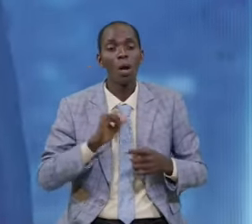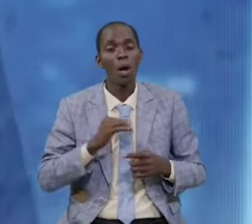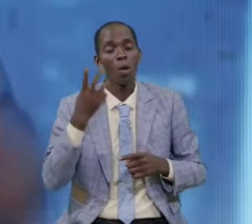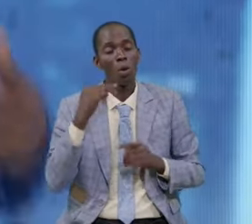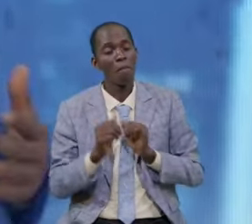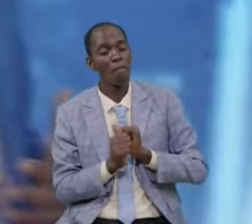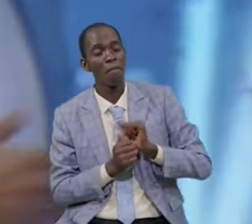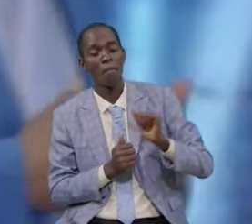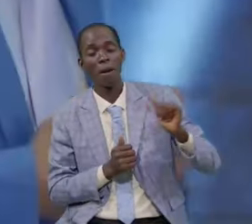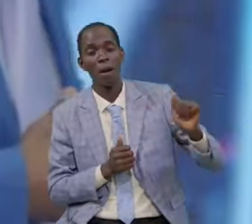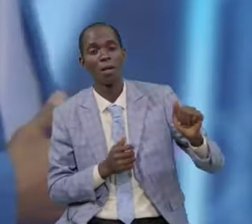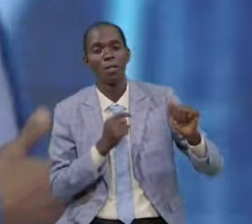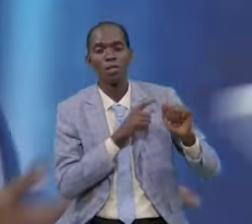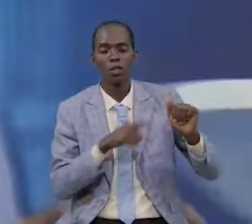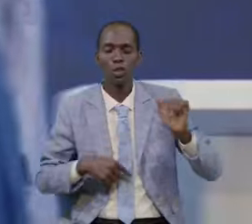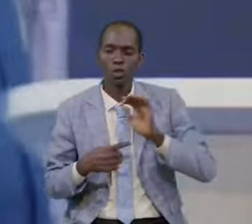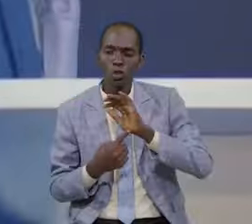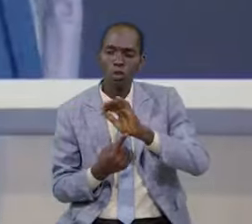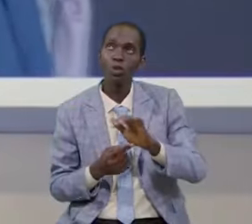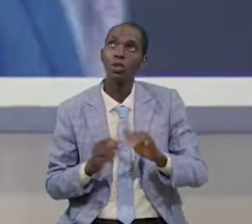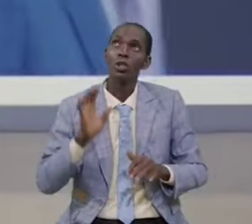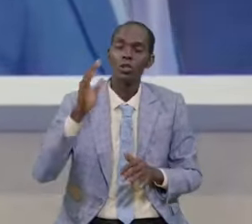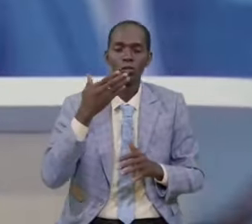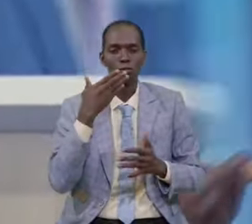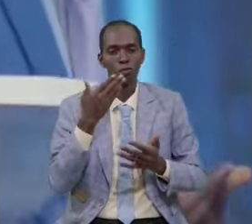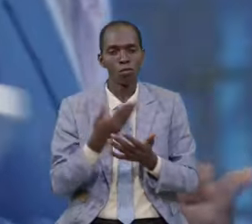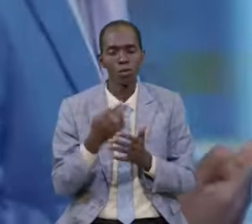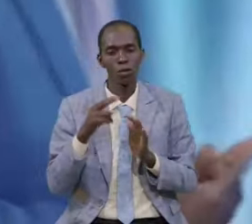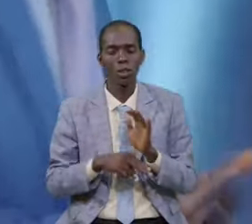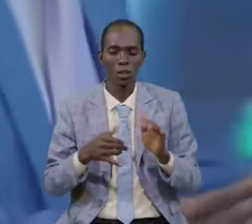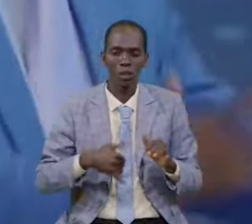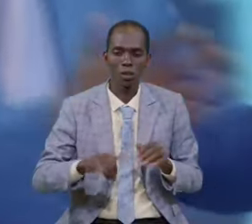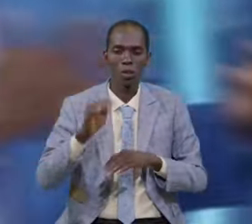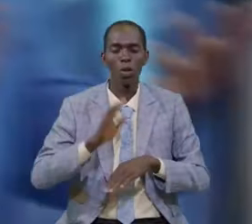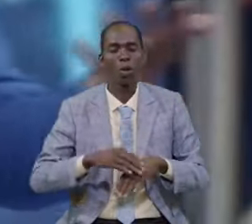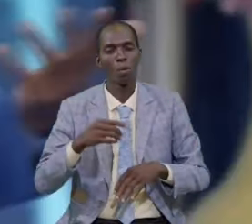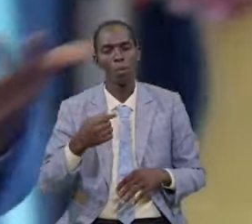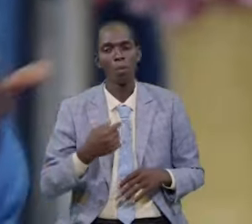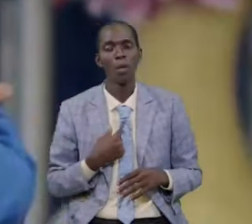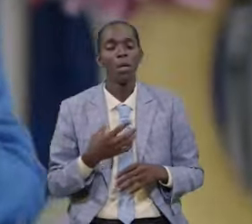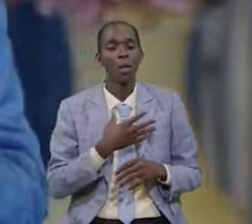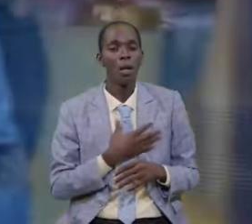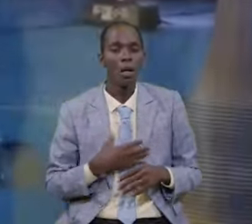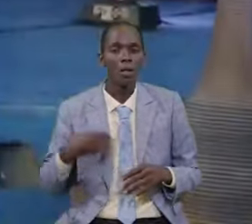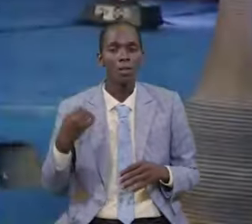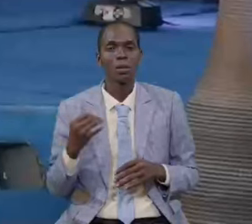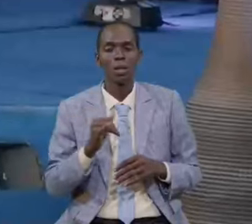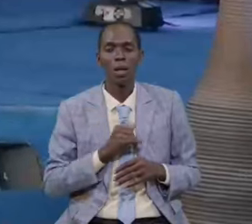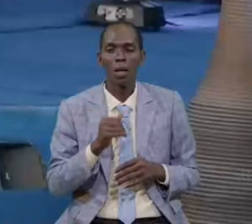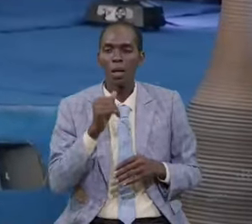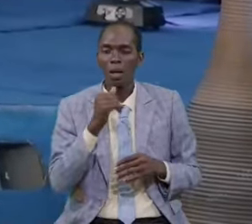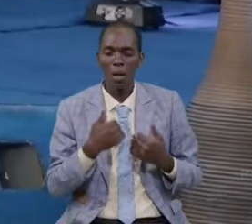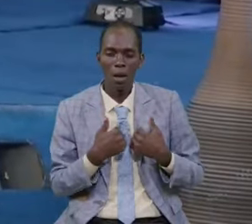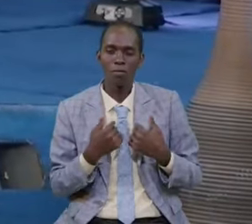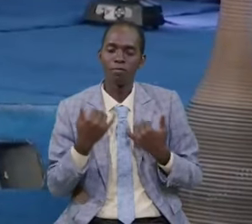bonté envers moi, qu'est-ce qui va arriver si je me rapproche et je suis réconcilié à